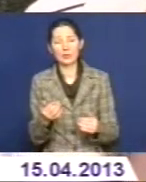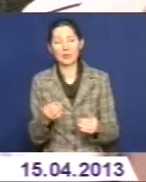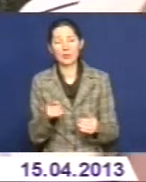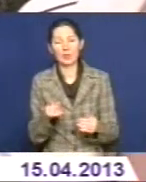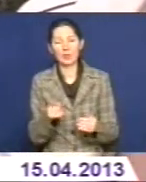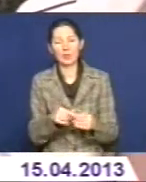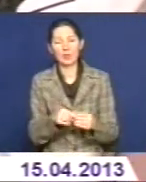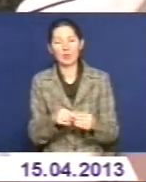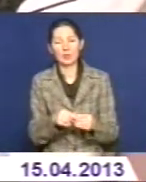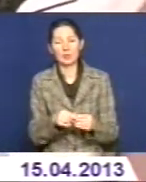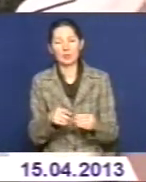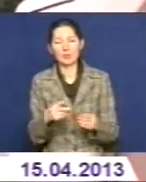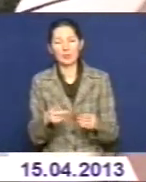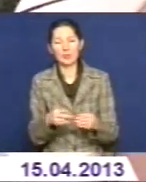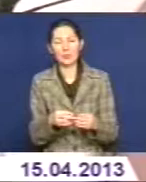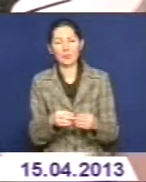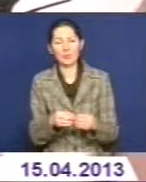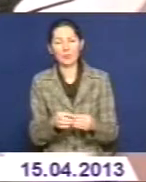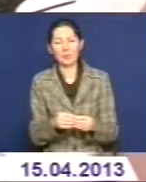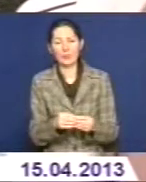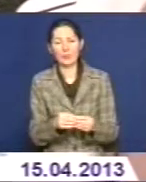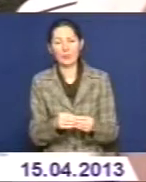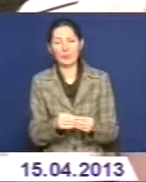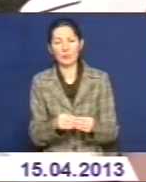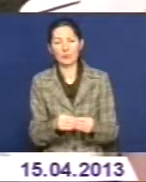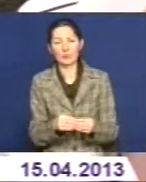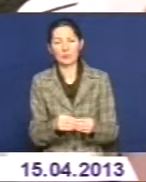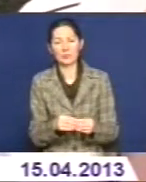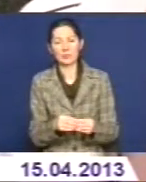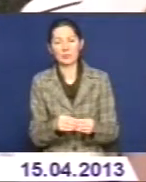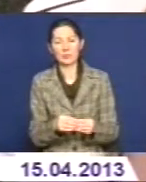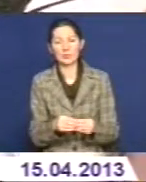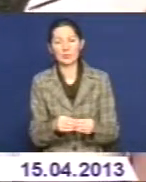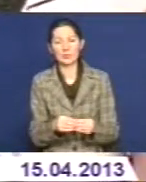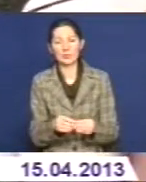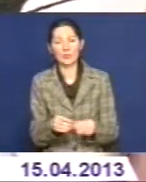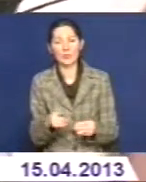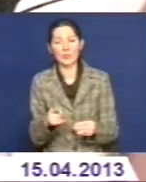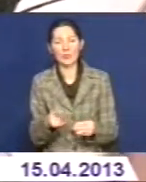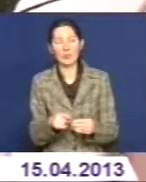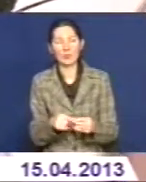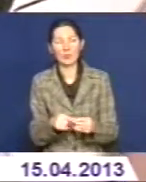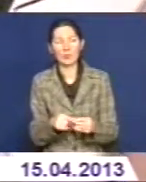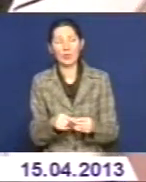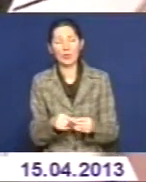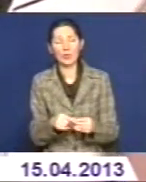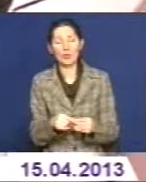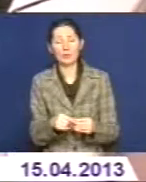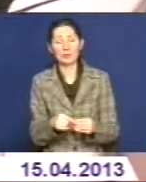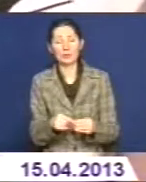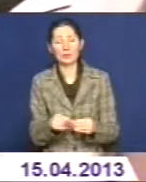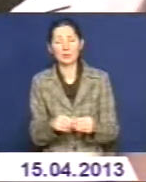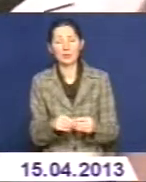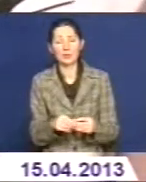104-міліметрові стояли від Івачого верхню сюди ближче до Тернополя. Наша